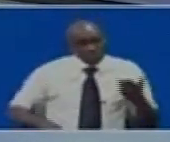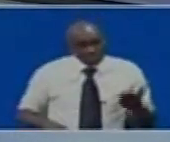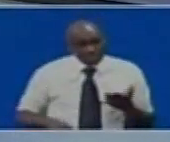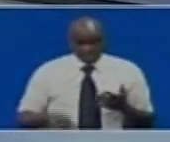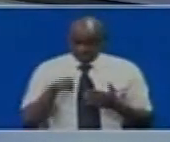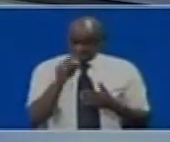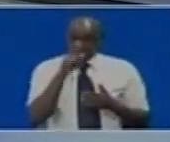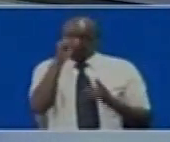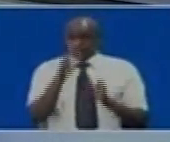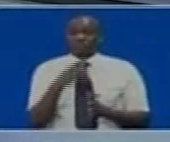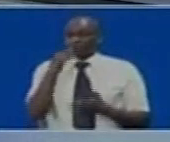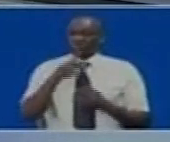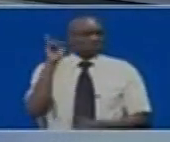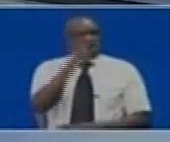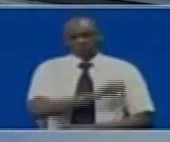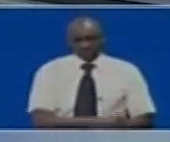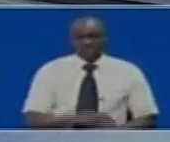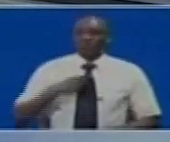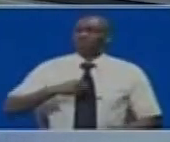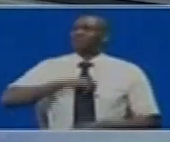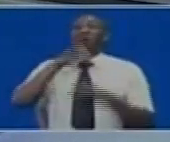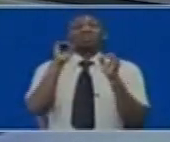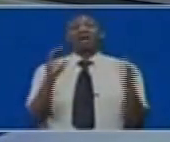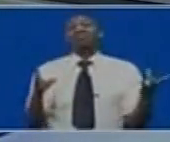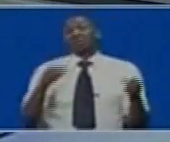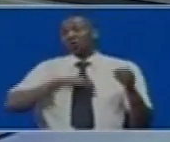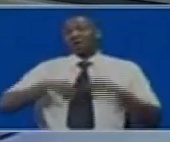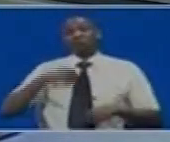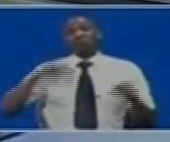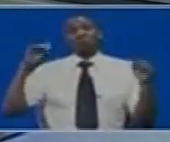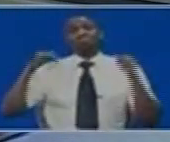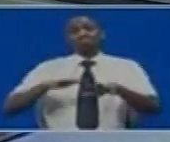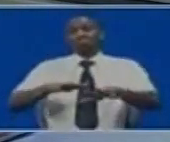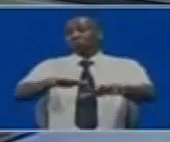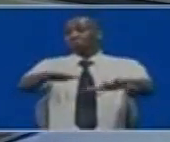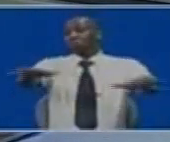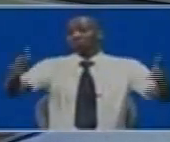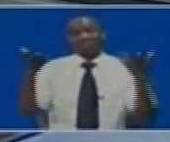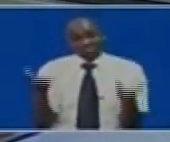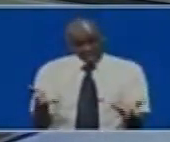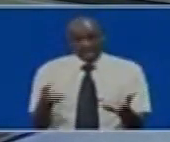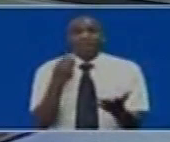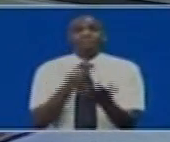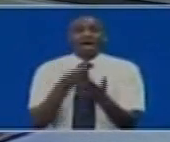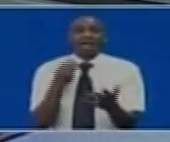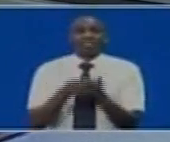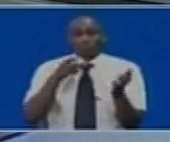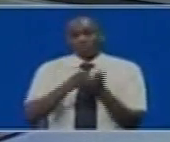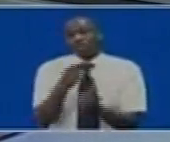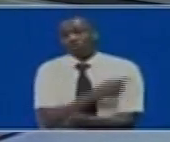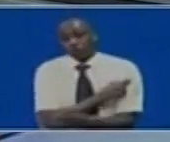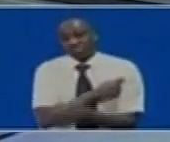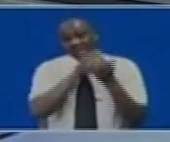Abaid kwenye mtandao wa Twitter anasema la, tunajivunia nini ilhali ufisadi unafanywa paruanja, walakin pesa za kulipa